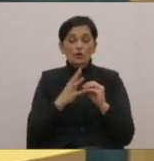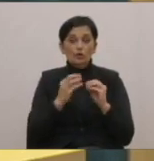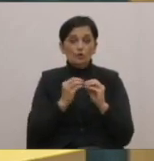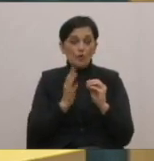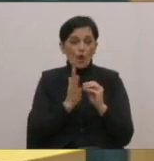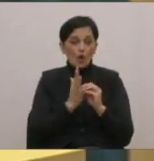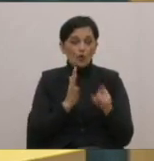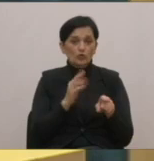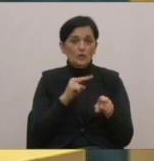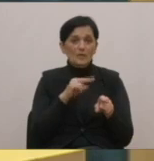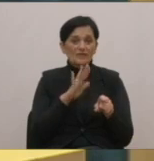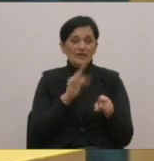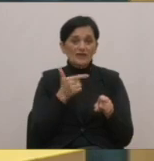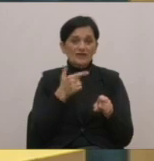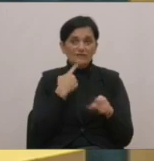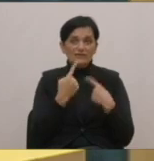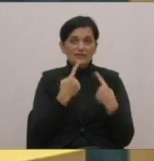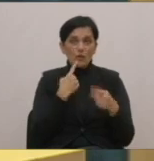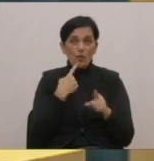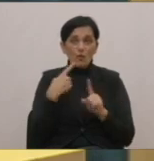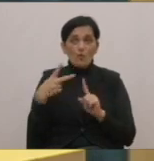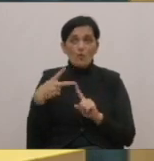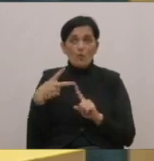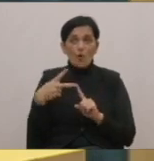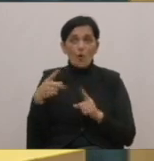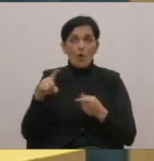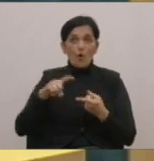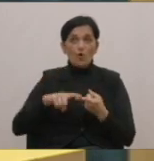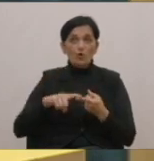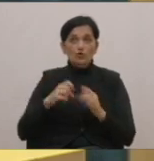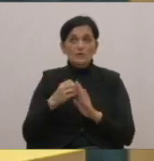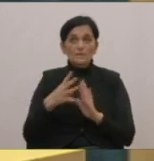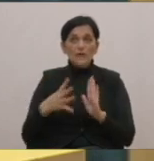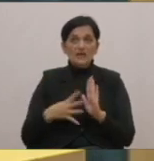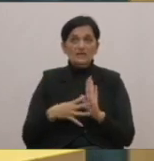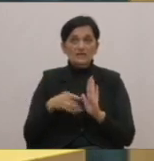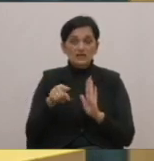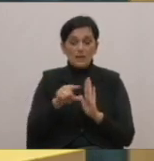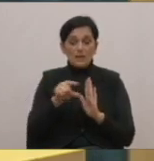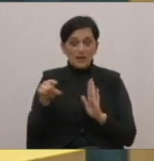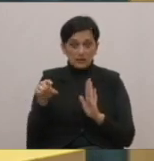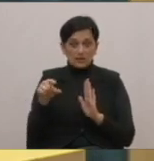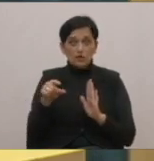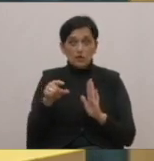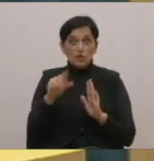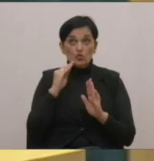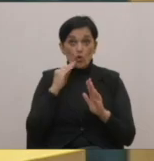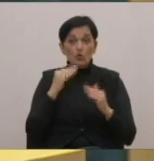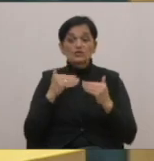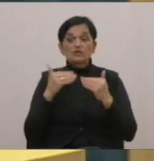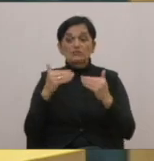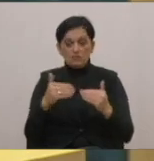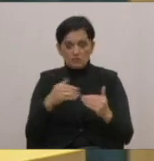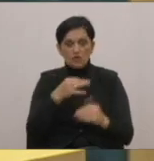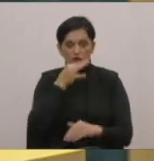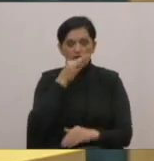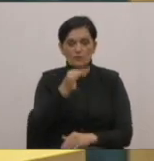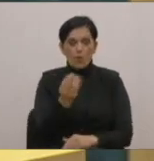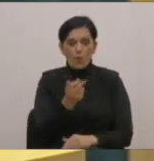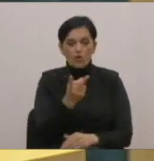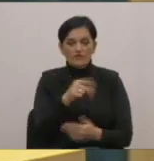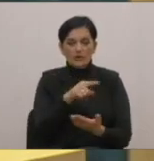oca pe ege zeu sau brot, holome ore, și e heba, i se vede, i se vede, mete tauzta, i batonu, mi vide, ticam de, i pasu hrbze, orive, cât